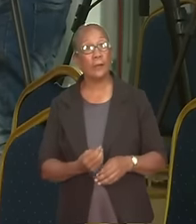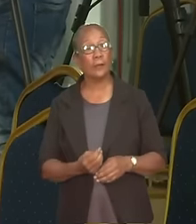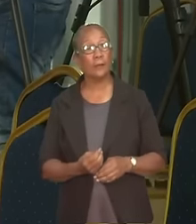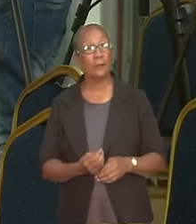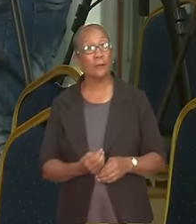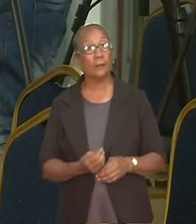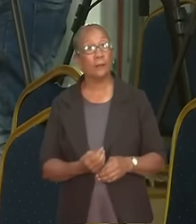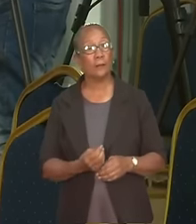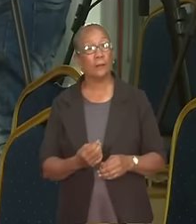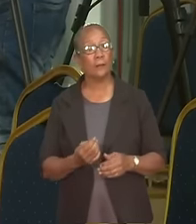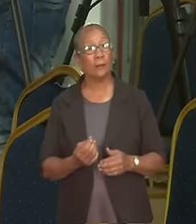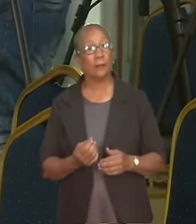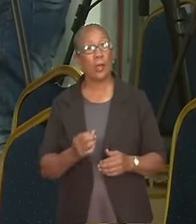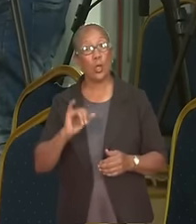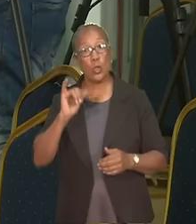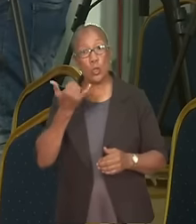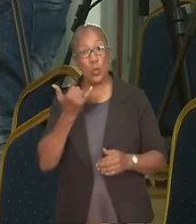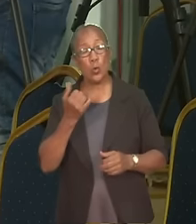gevonden?